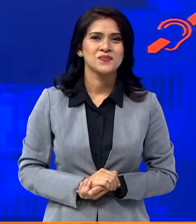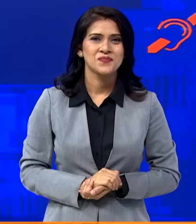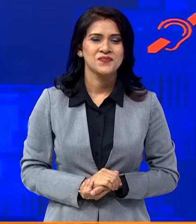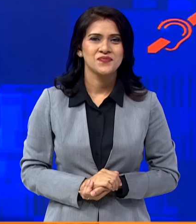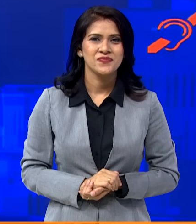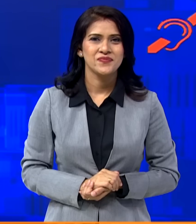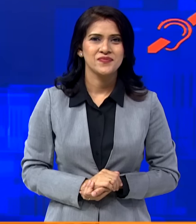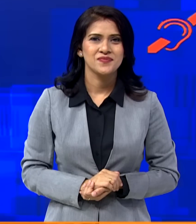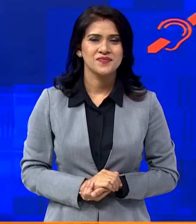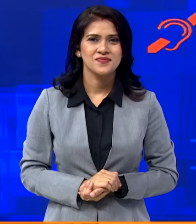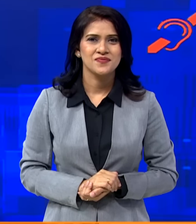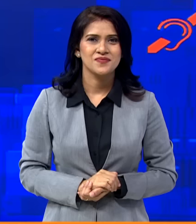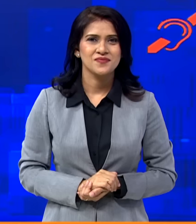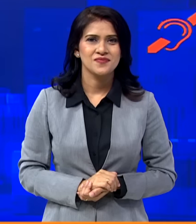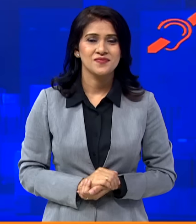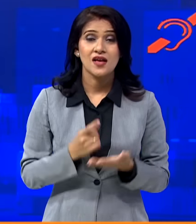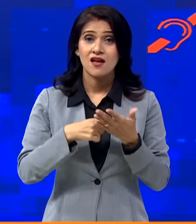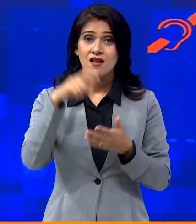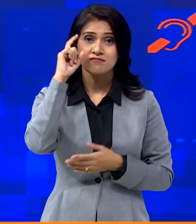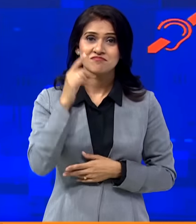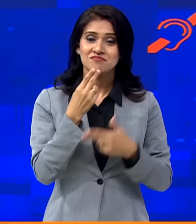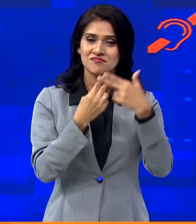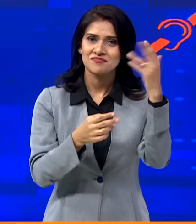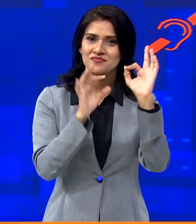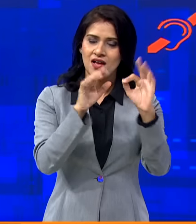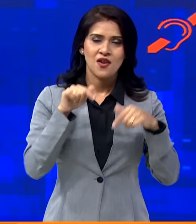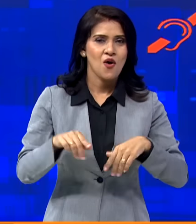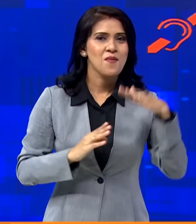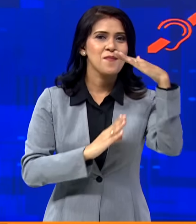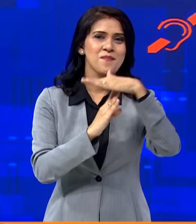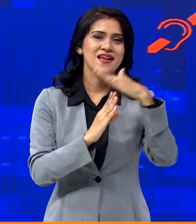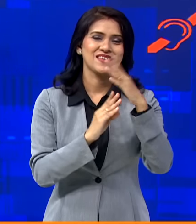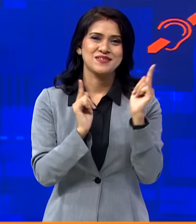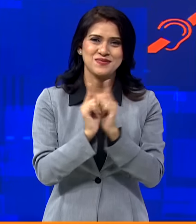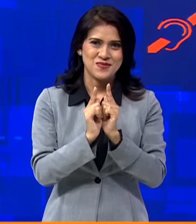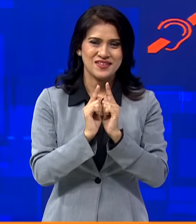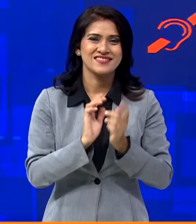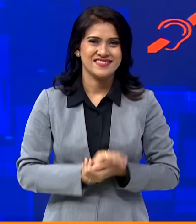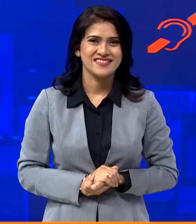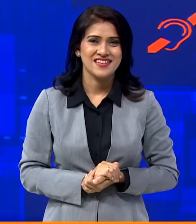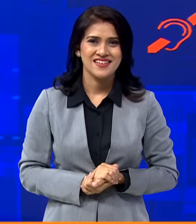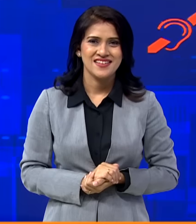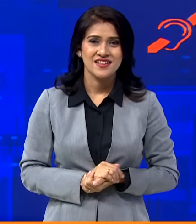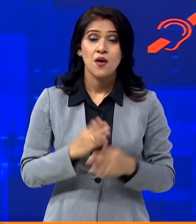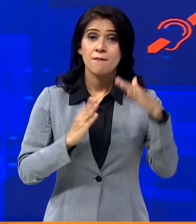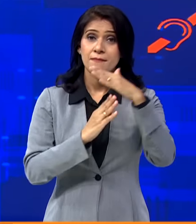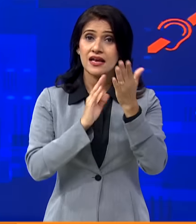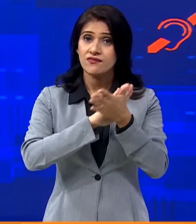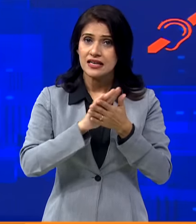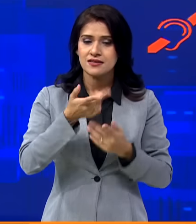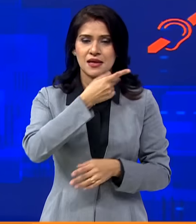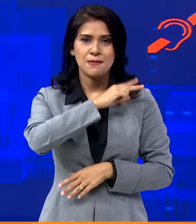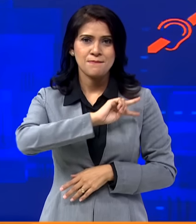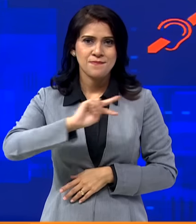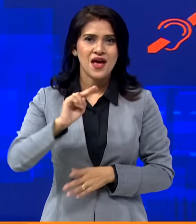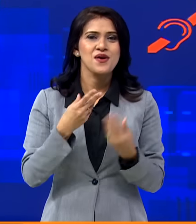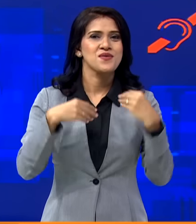कीय आपने इतनी अच्छी बातें कह दि तो मैं एक ब्रेक के लिए रुक जाता हूं हम एक ब्रेक के रुकेंगे और ब्रेक के बाद आपकी अदालत